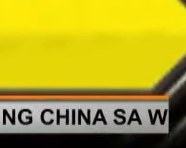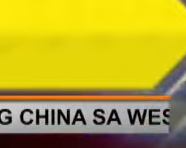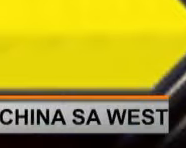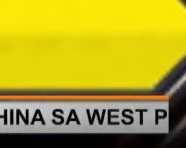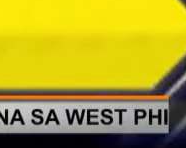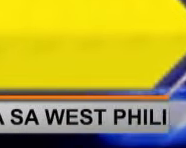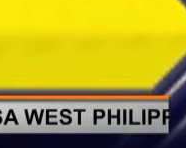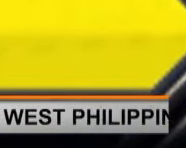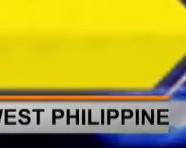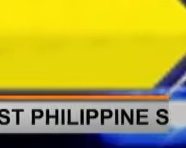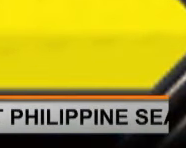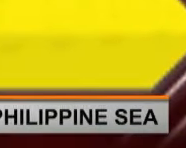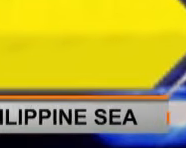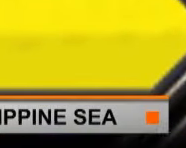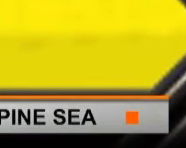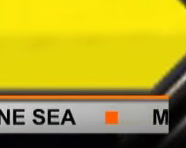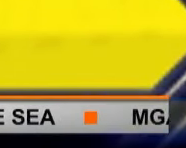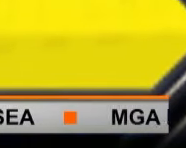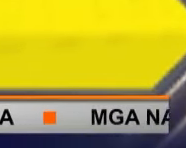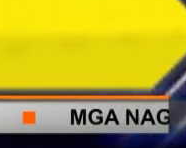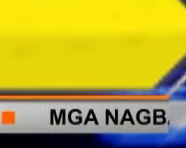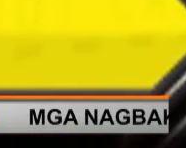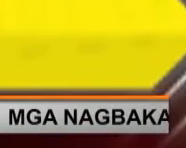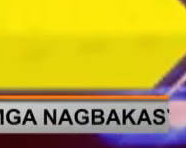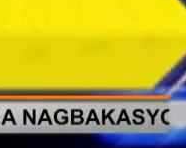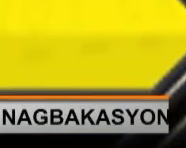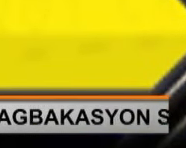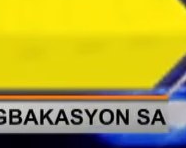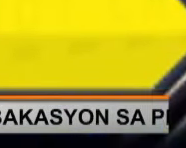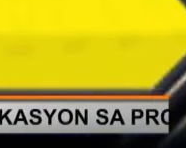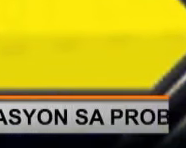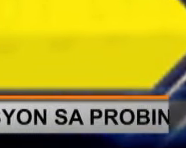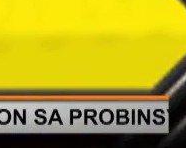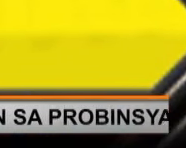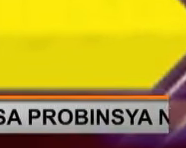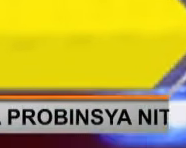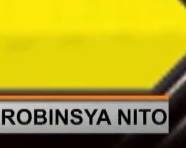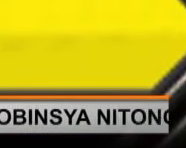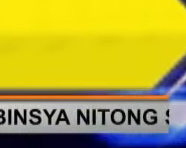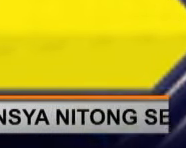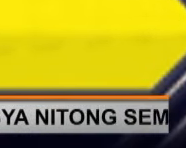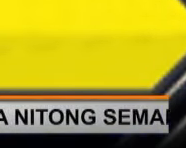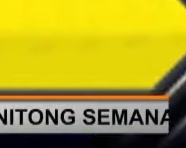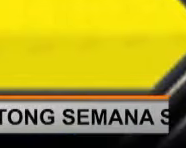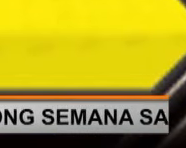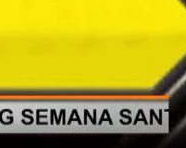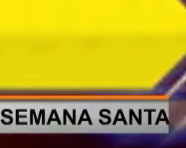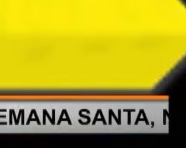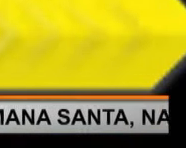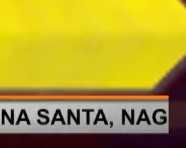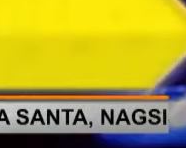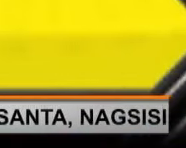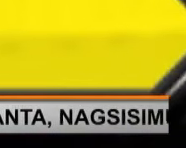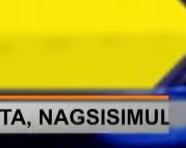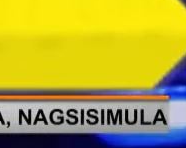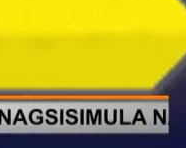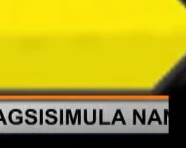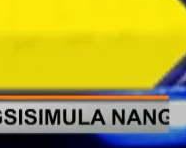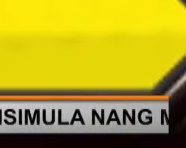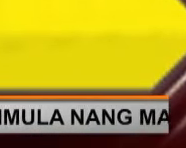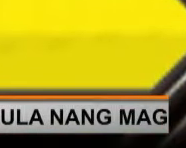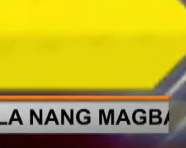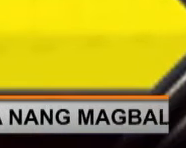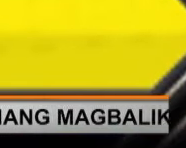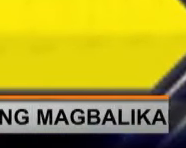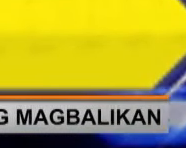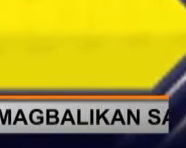Mando. Nasabat sa kanila ang higit 300 gramo ng illegal na droga na may street value na higit 2 milyong piso. Na-recover din sa